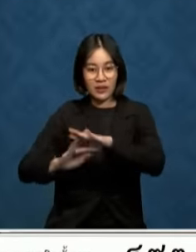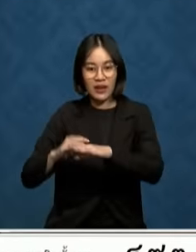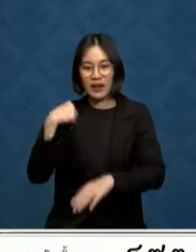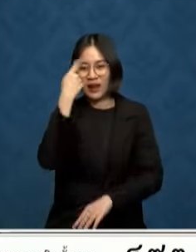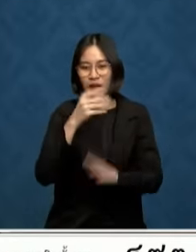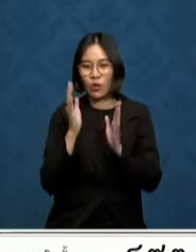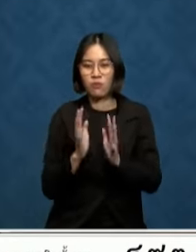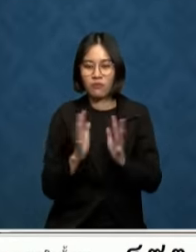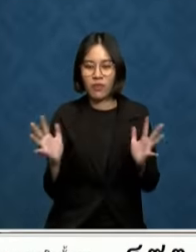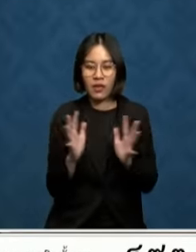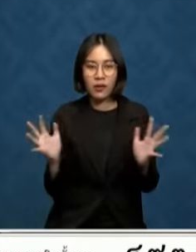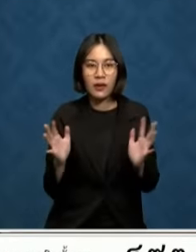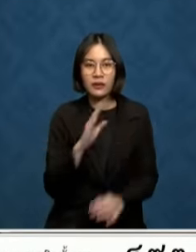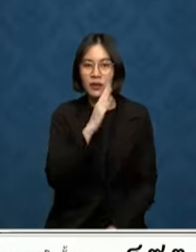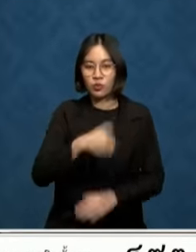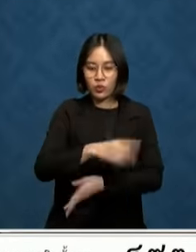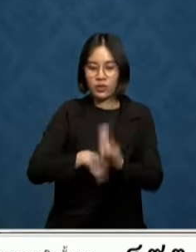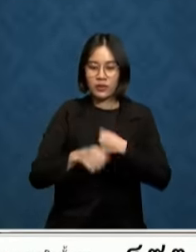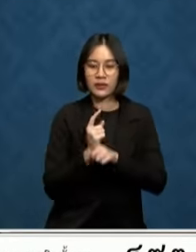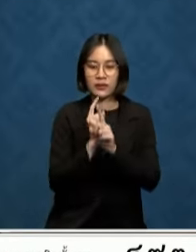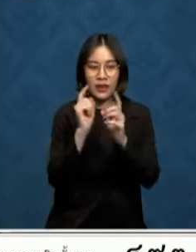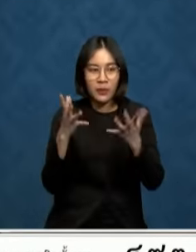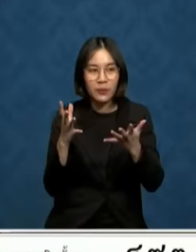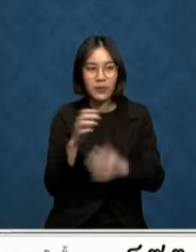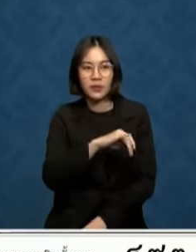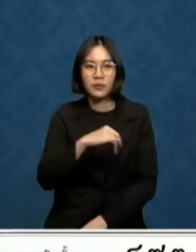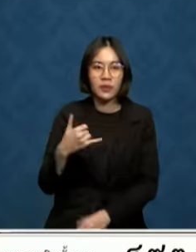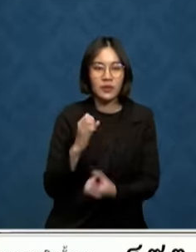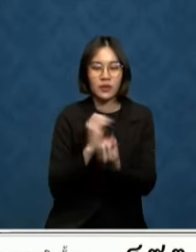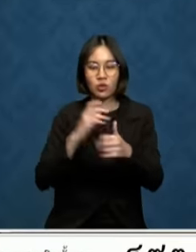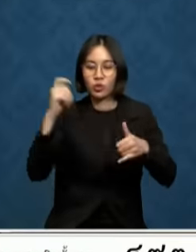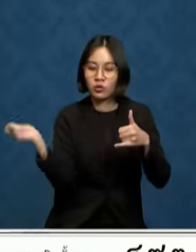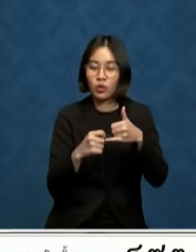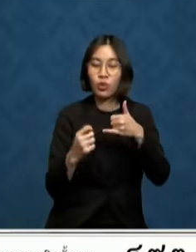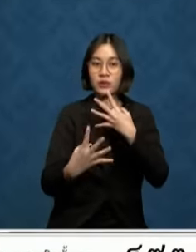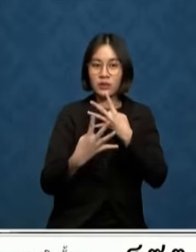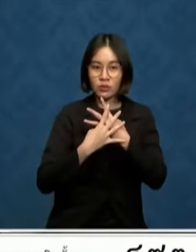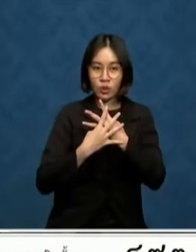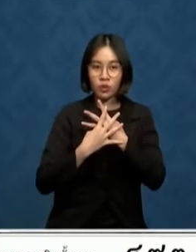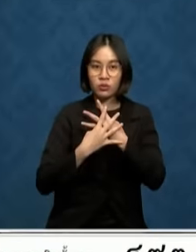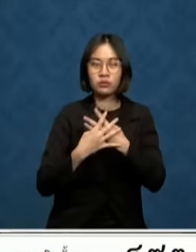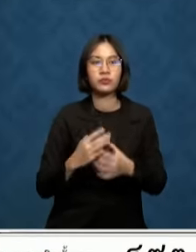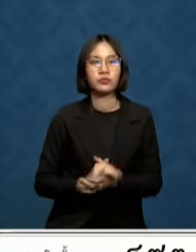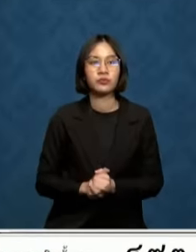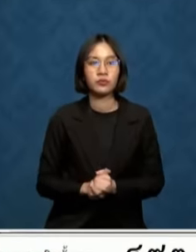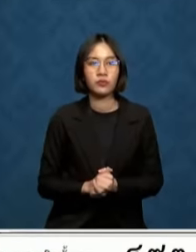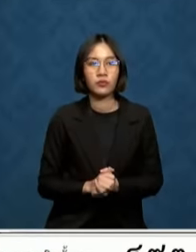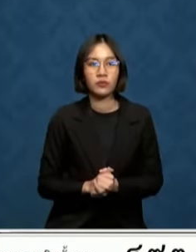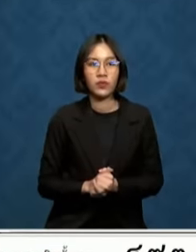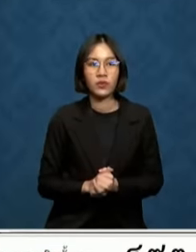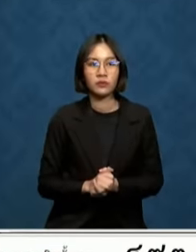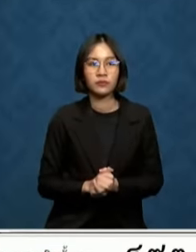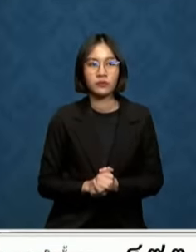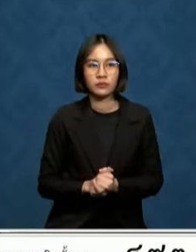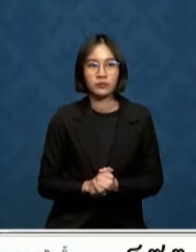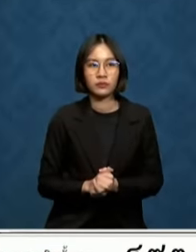คนจำนวมากหากไม่ปฏิบัตตามก็อาจจะเพเชิญกับโทษจำคุกและครั้งหนึ่งรัฐถ